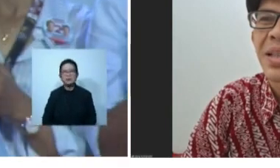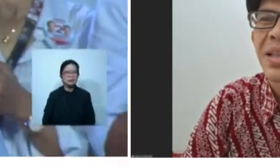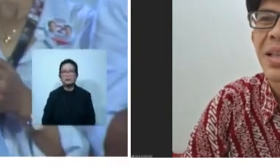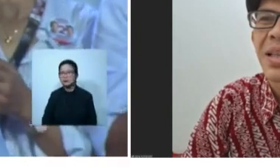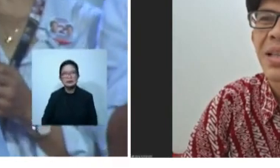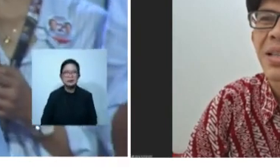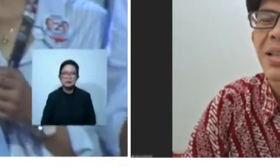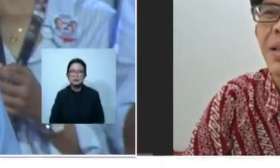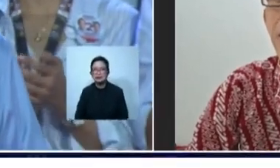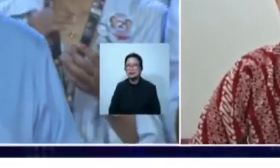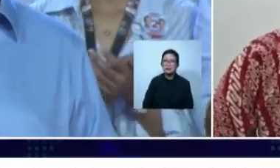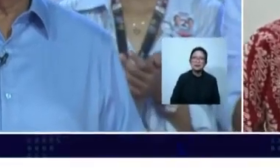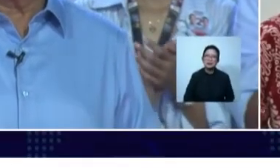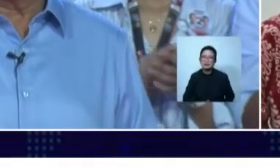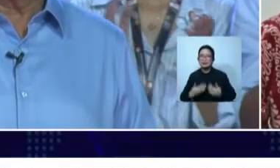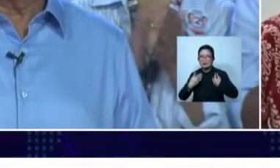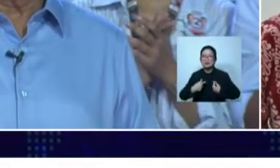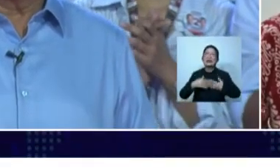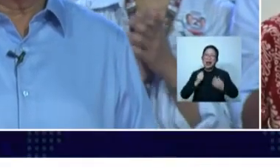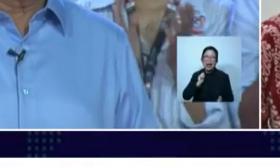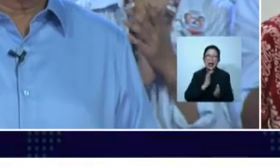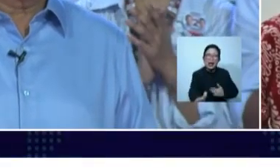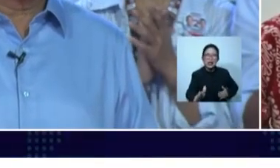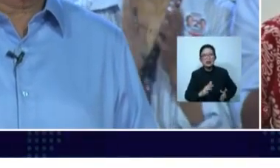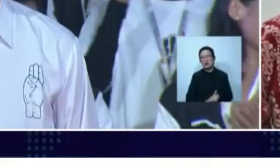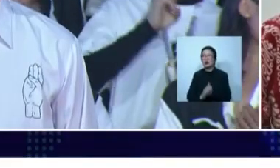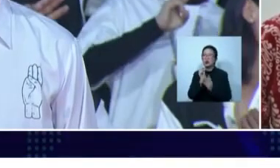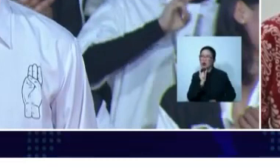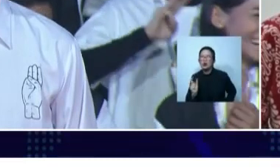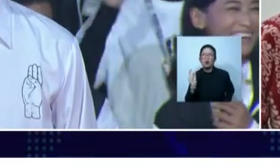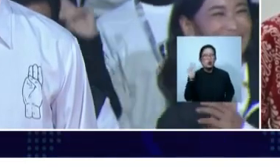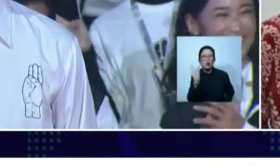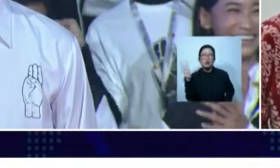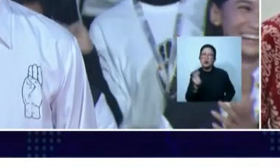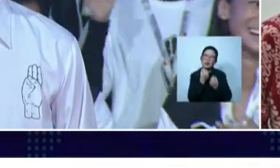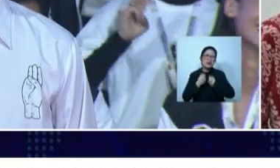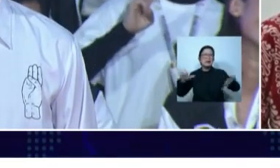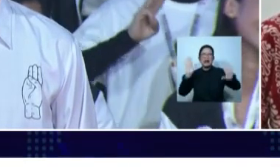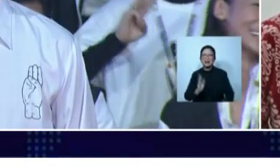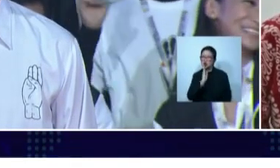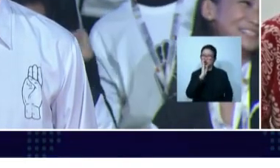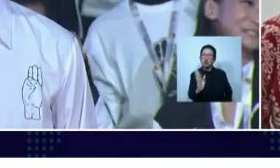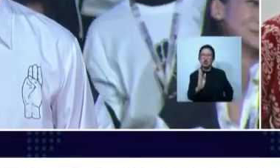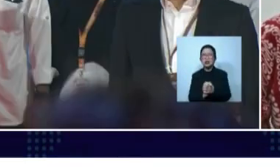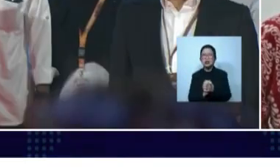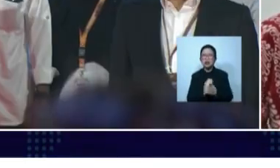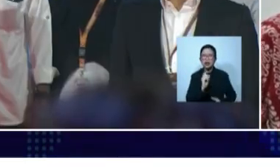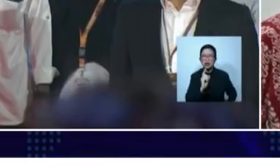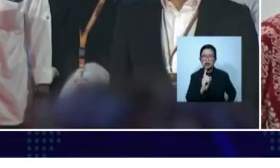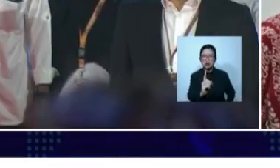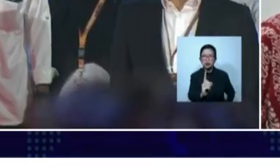Oke. Kang Ujang, kalau Anda melihatnya istilah-istilah yang disampaikan dan juga banyak diperbincangkan bahkan sampai dengan hari ini pasca